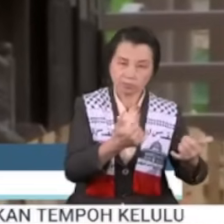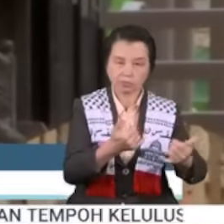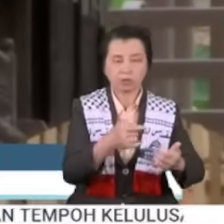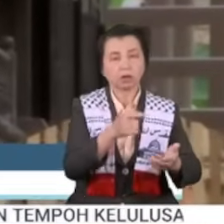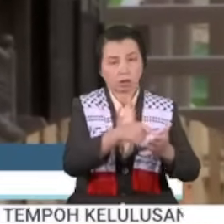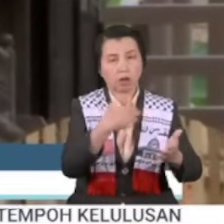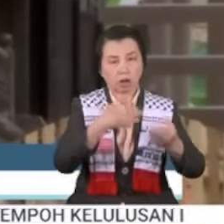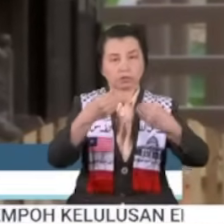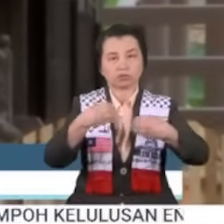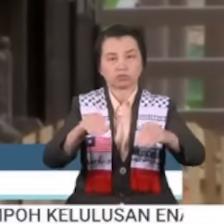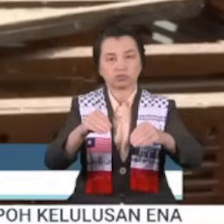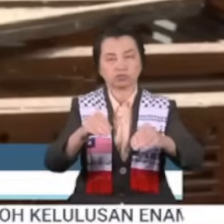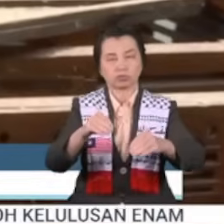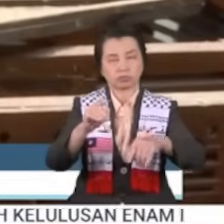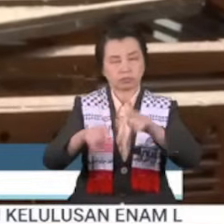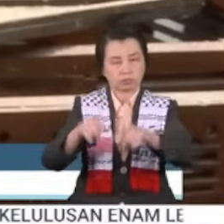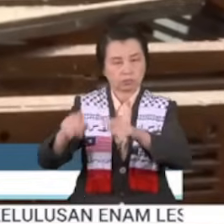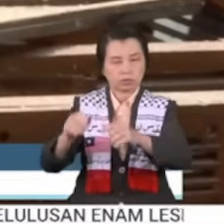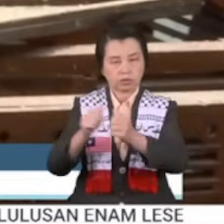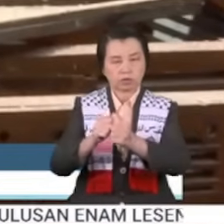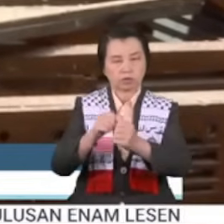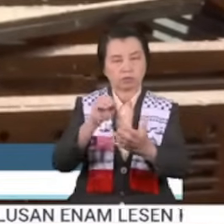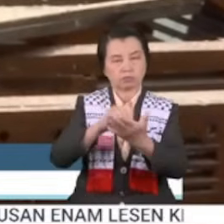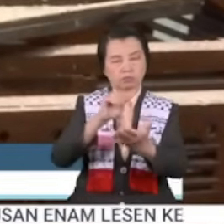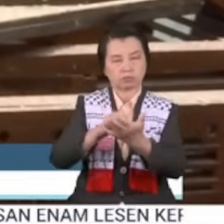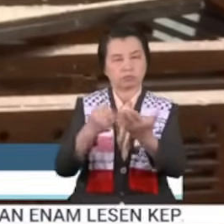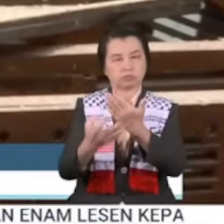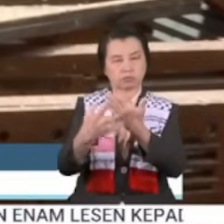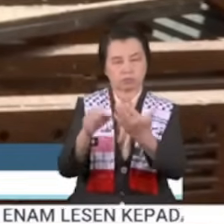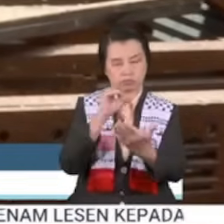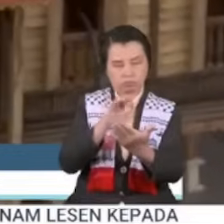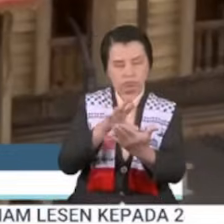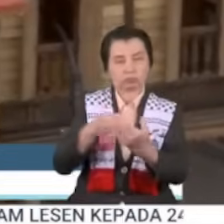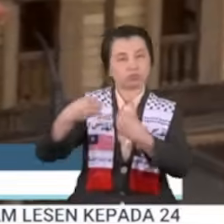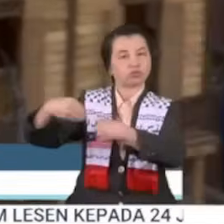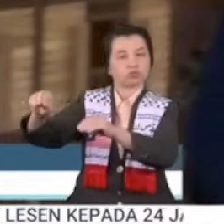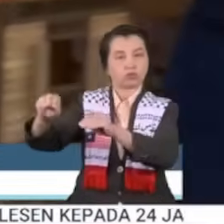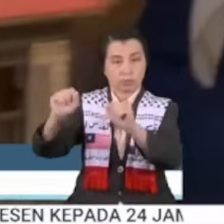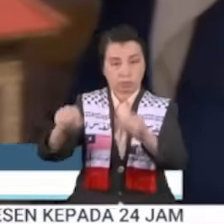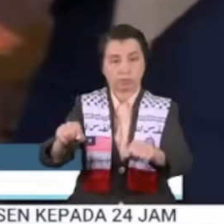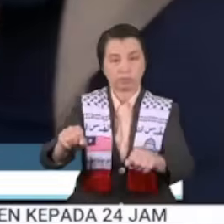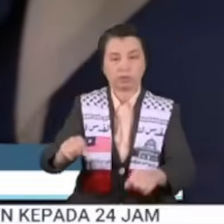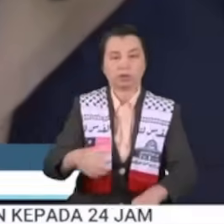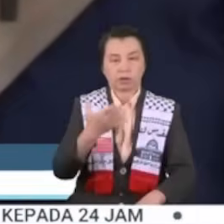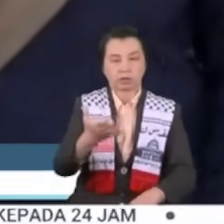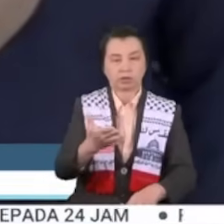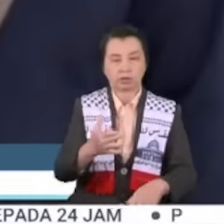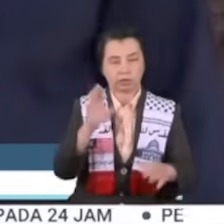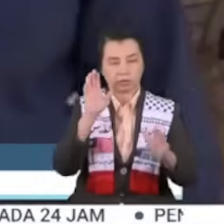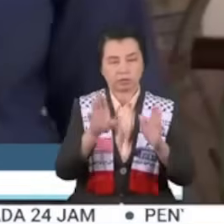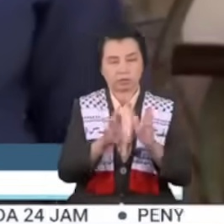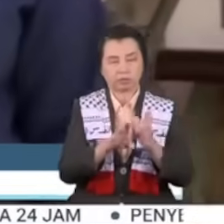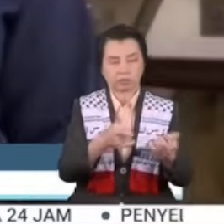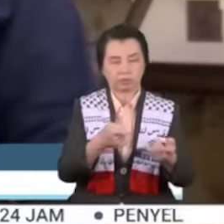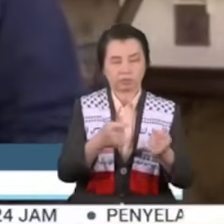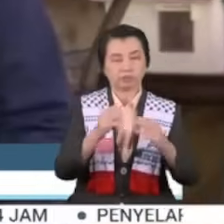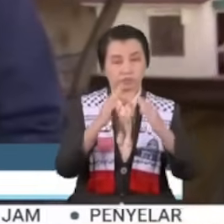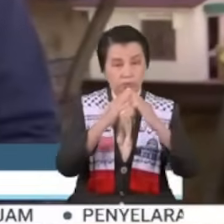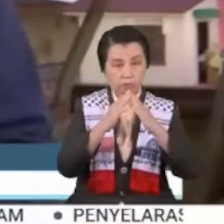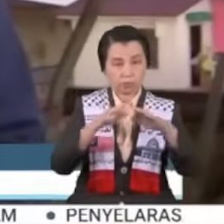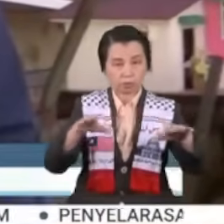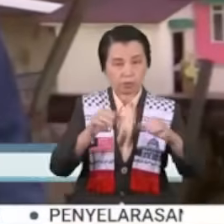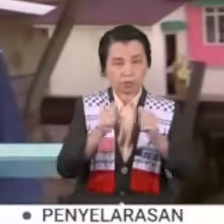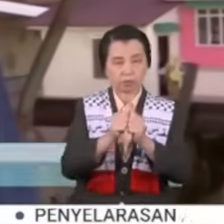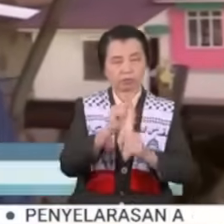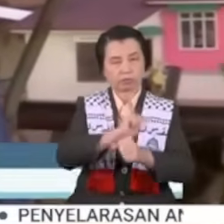dijual menerusi pelbagai platform termasuk media sosial ini antara replika yang dibuat oleh Encik Basir dengan